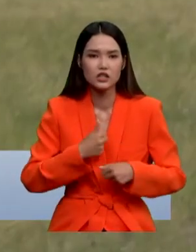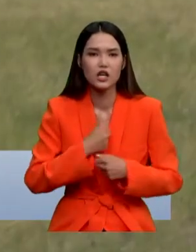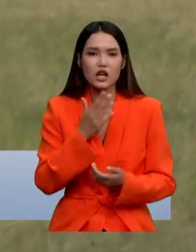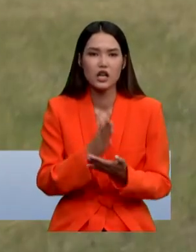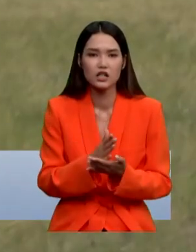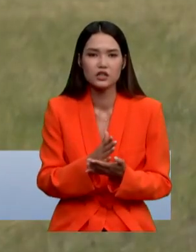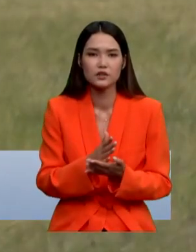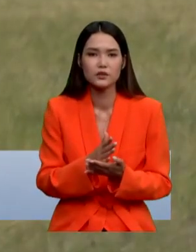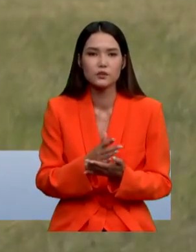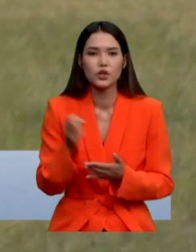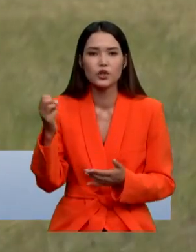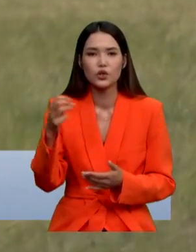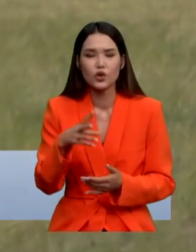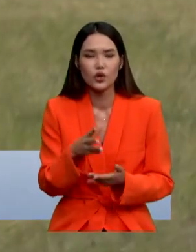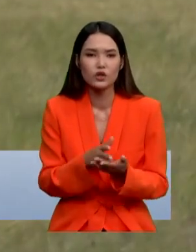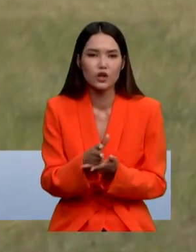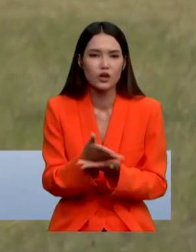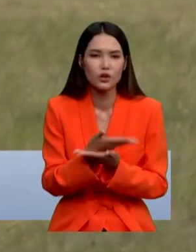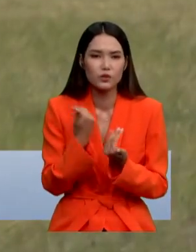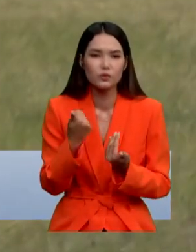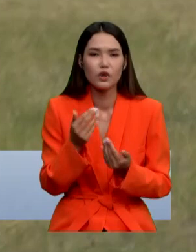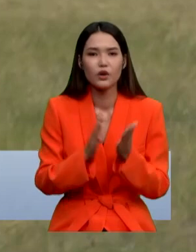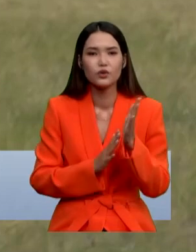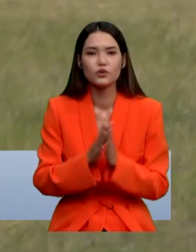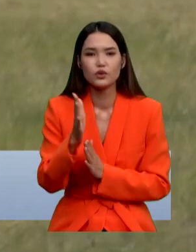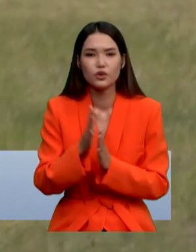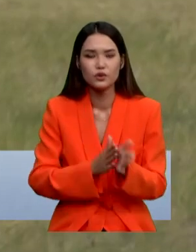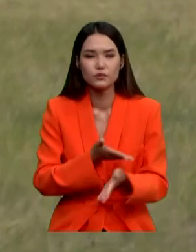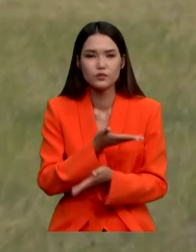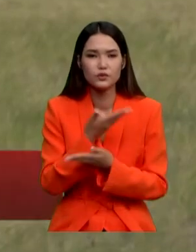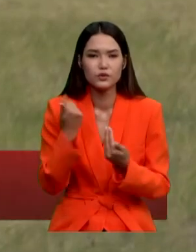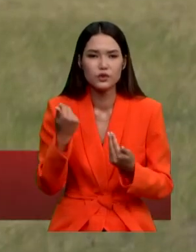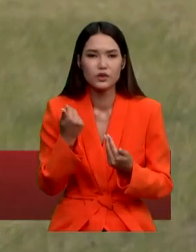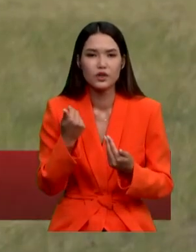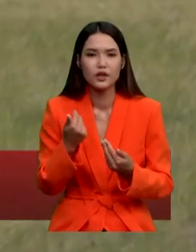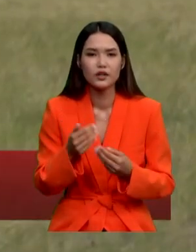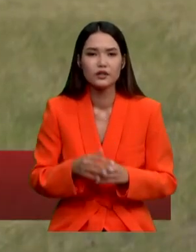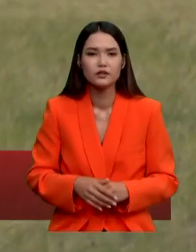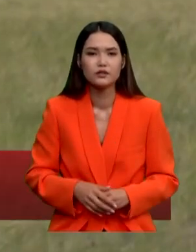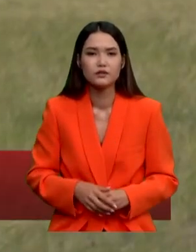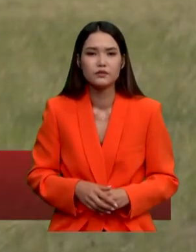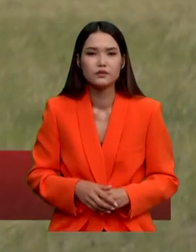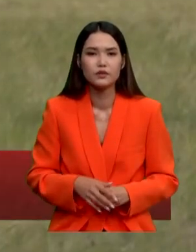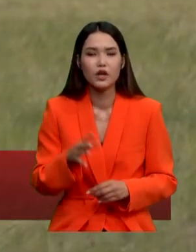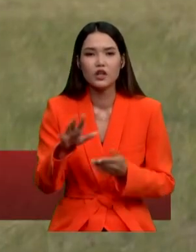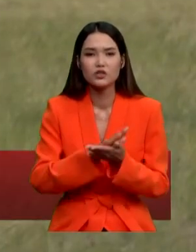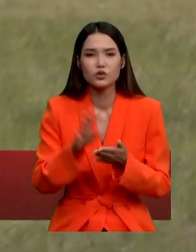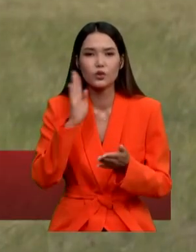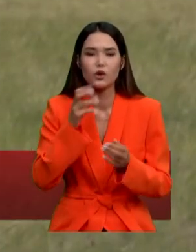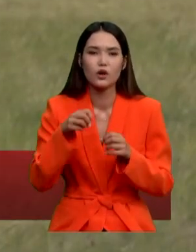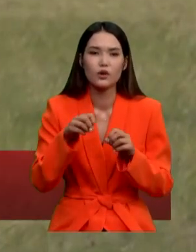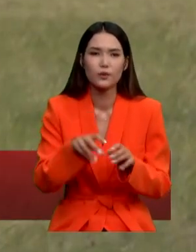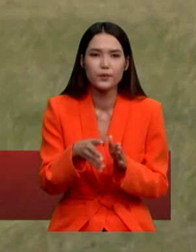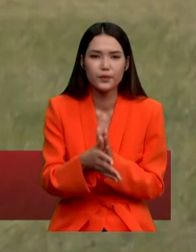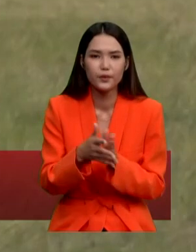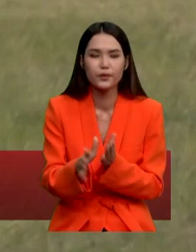Өйткені жайылым да жоқ, шөп те жоқ, тоғай биыл су шыққан жоқ, мүлдем шыққан